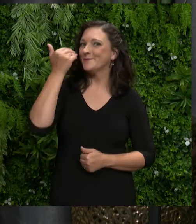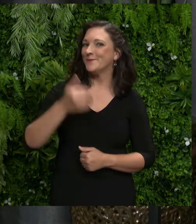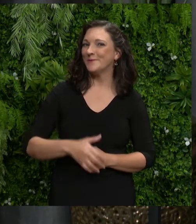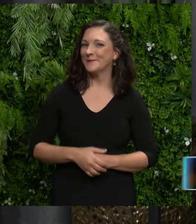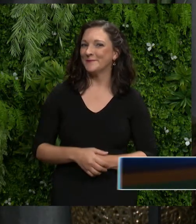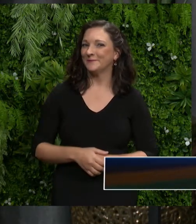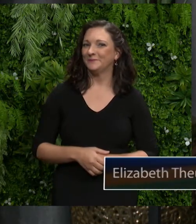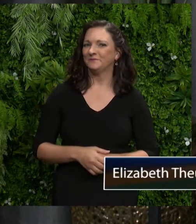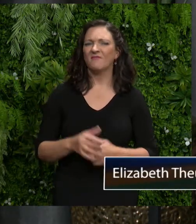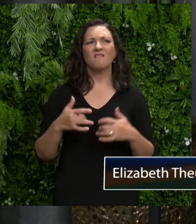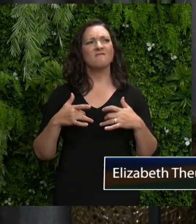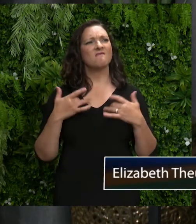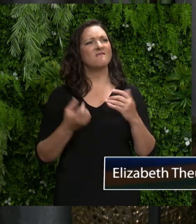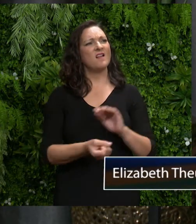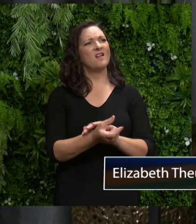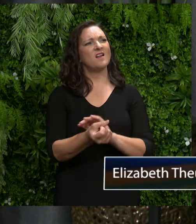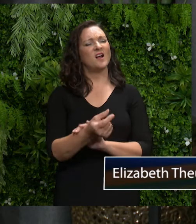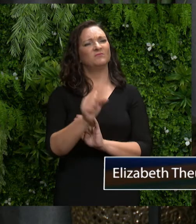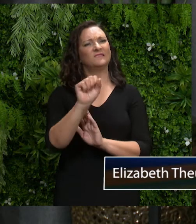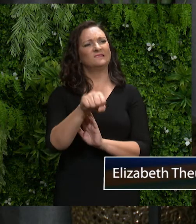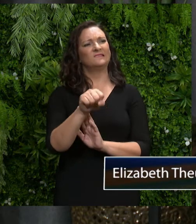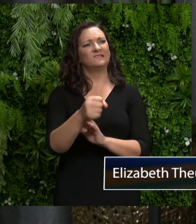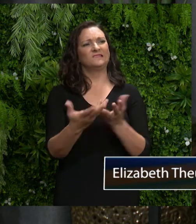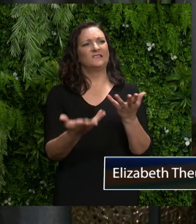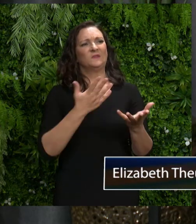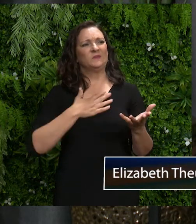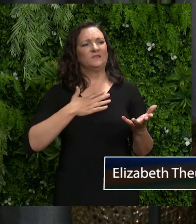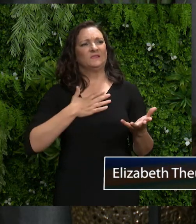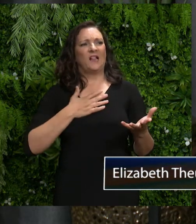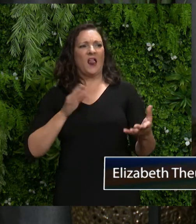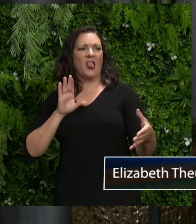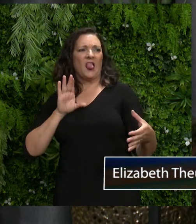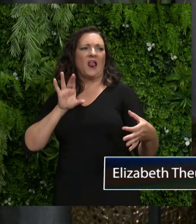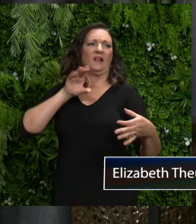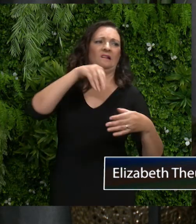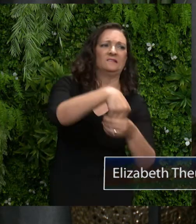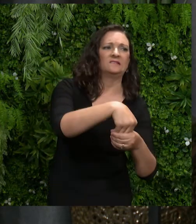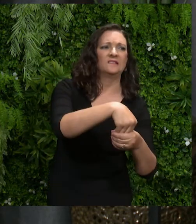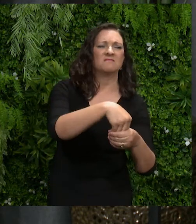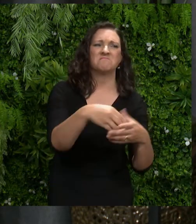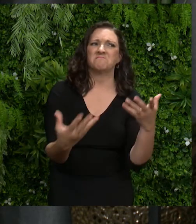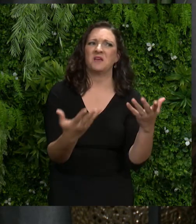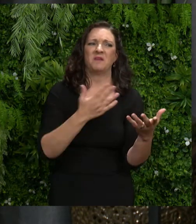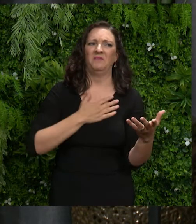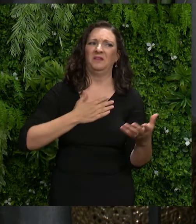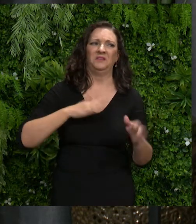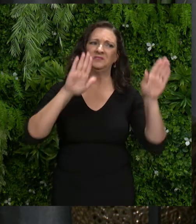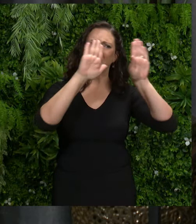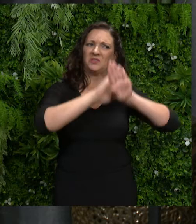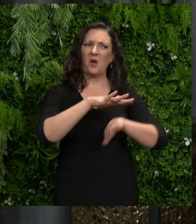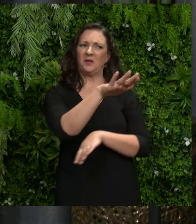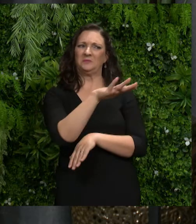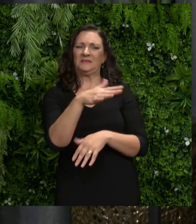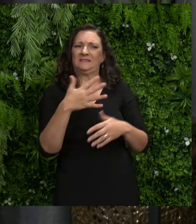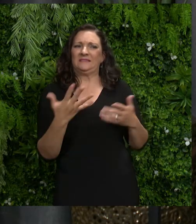Goeiemôre. Lewensgebeure kan my en jou inslik dat ons eintlik voel of ons ook maar in die walvis se maag is. Dis donker,